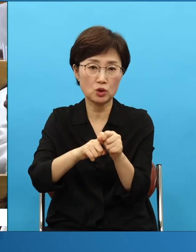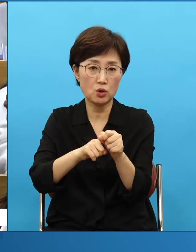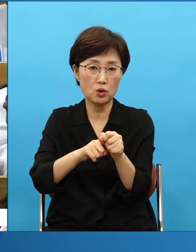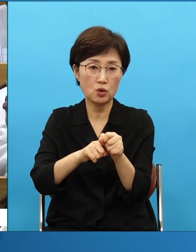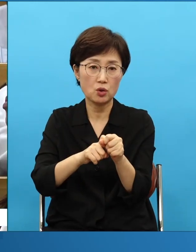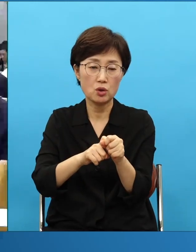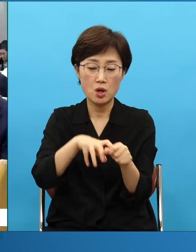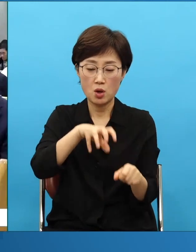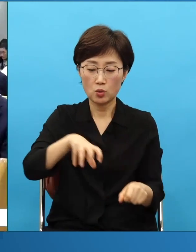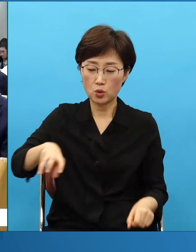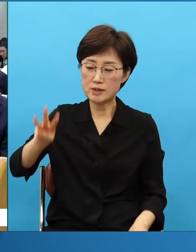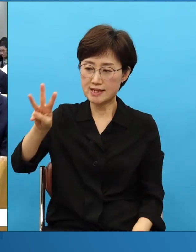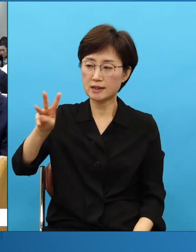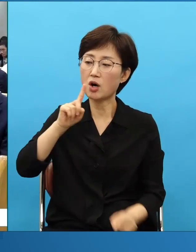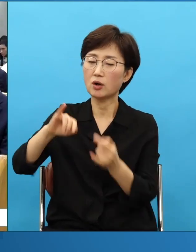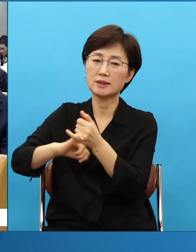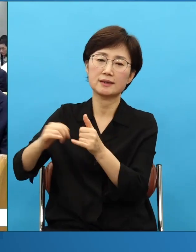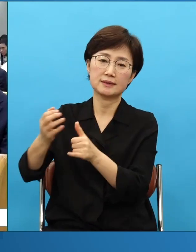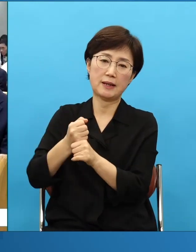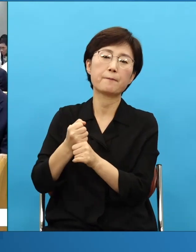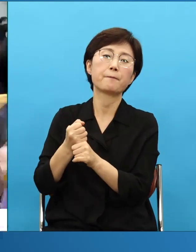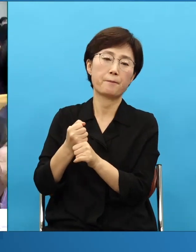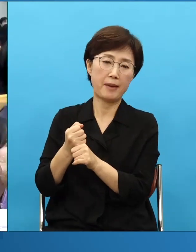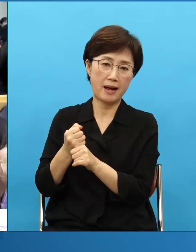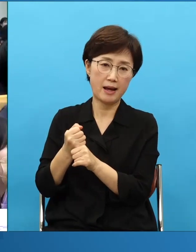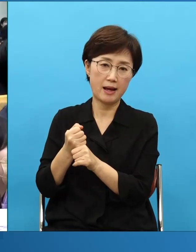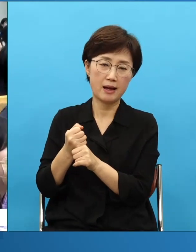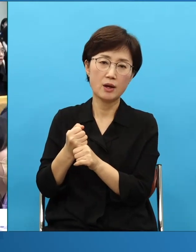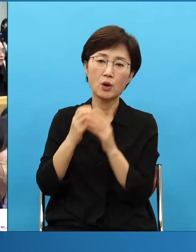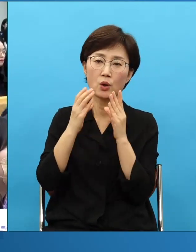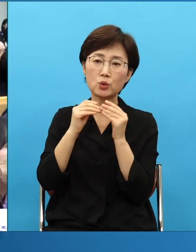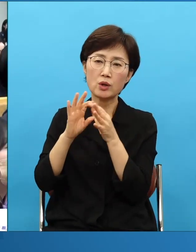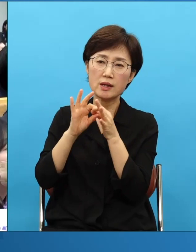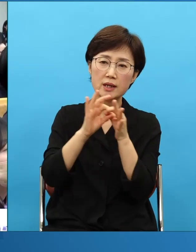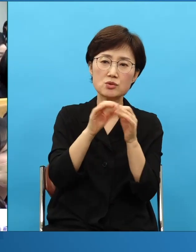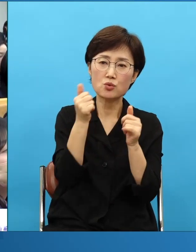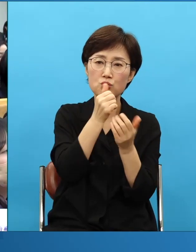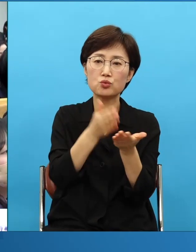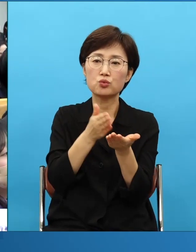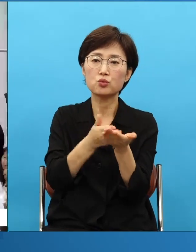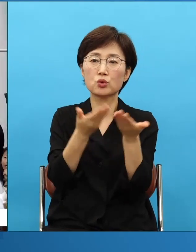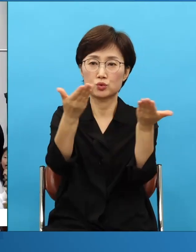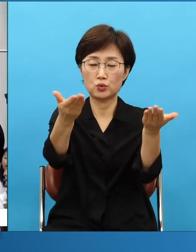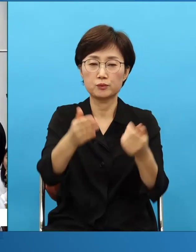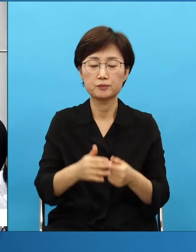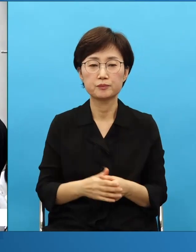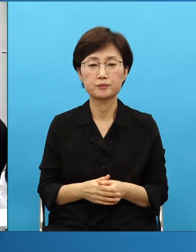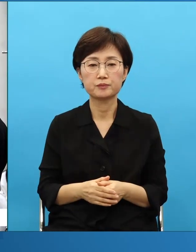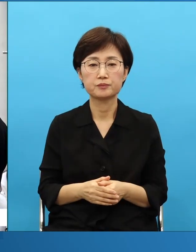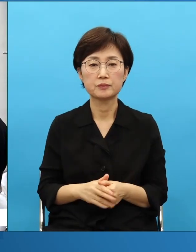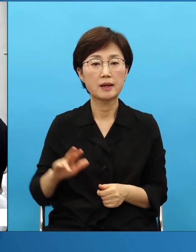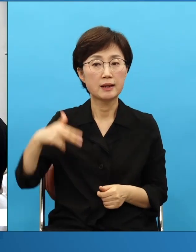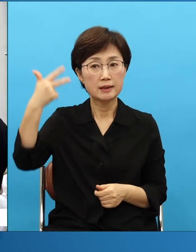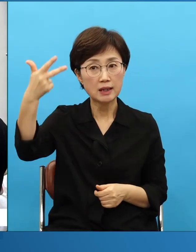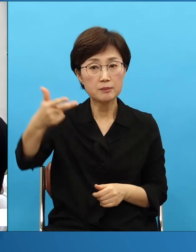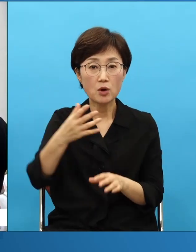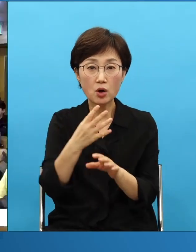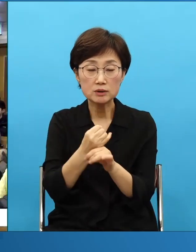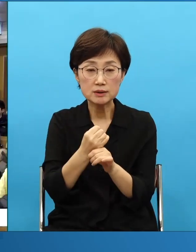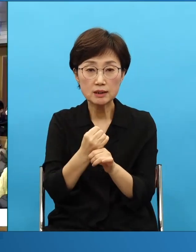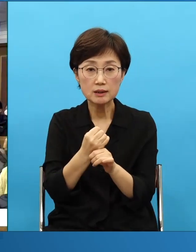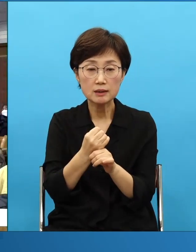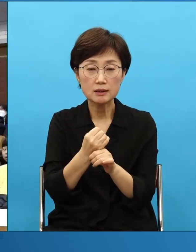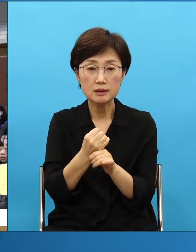언약을 붙잡고 핵심을 중심으로 그 여정을 계속 이어가고 있습니다. 다음 렘넌트 망대의